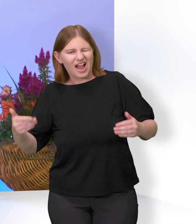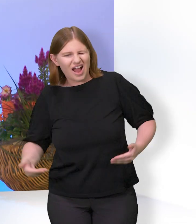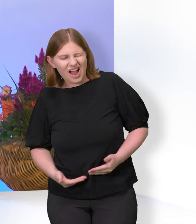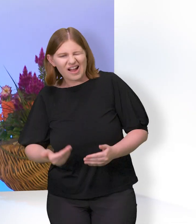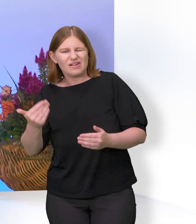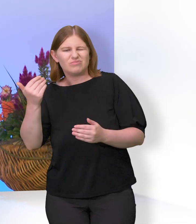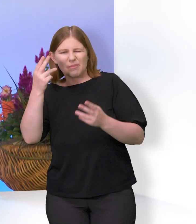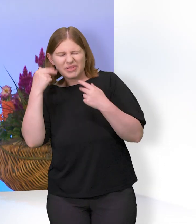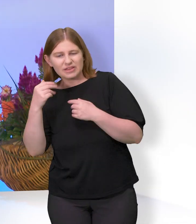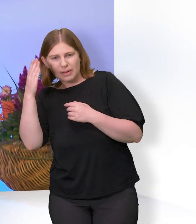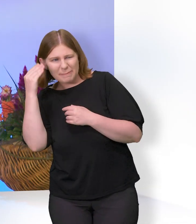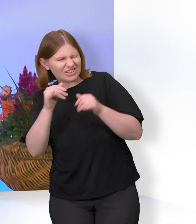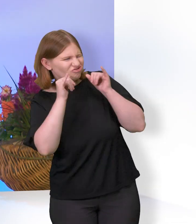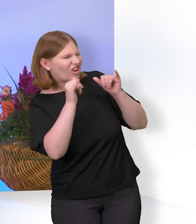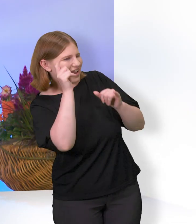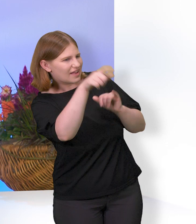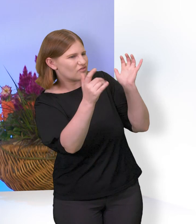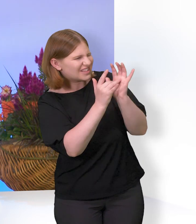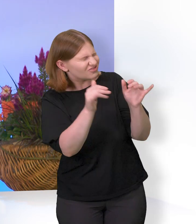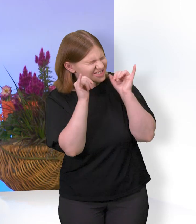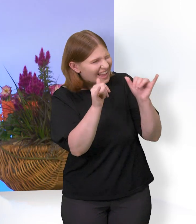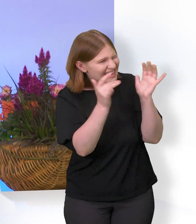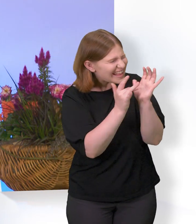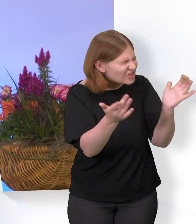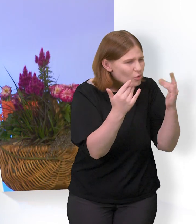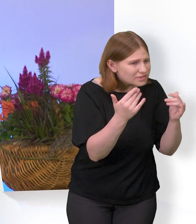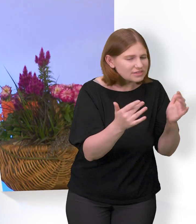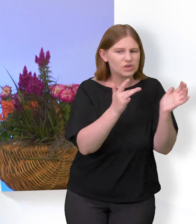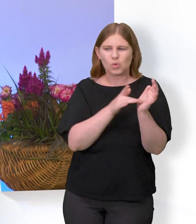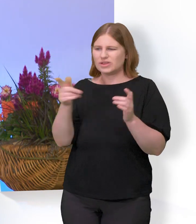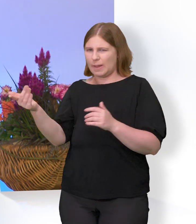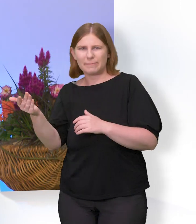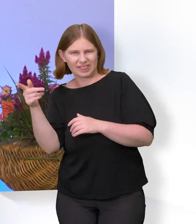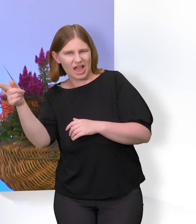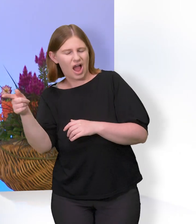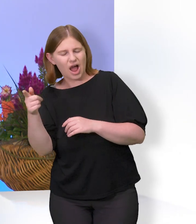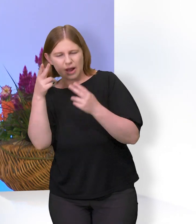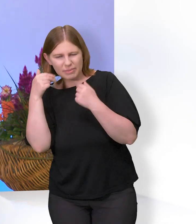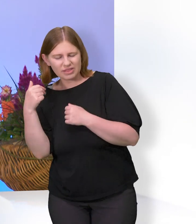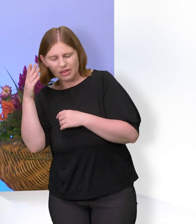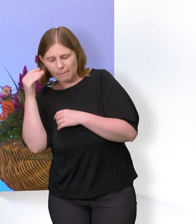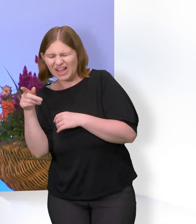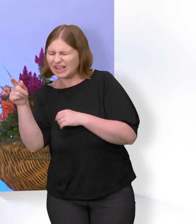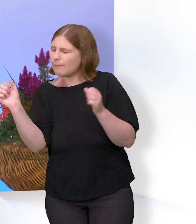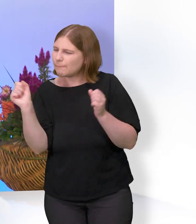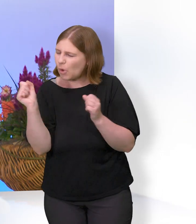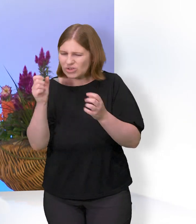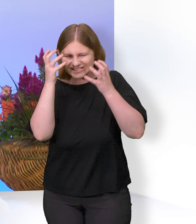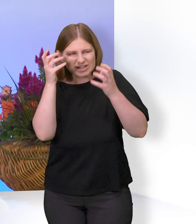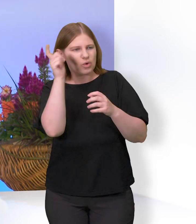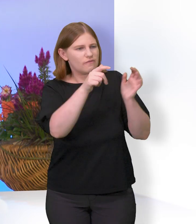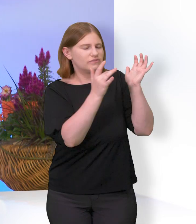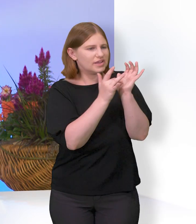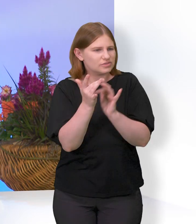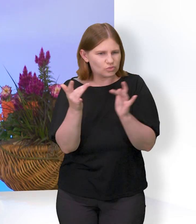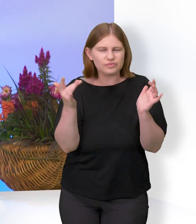schreit nach Jesus. Die Sehnsucht des Bettlers wurde mir in diesem Kinderprogramm so